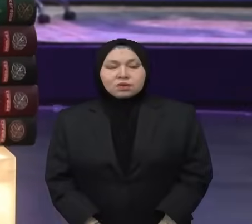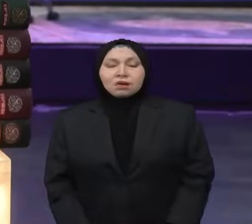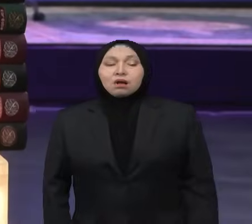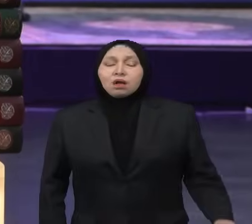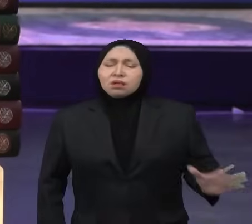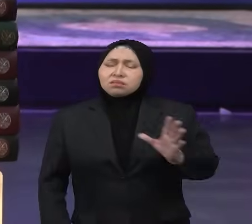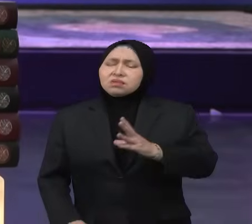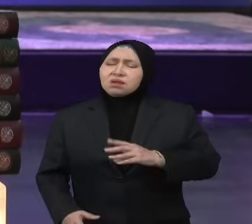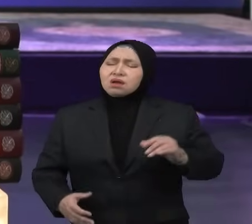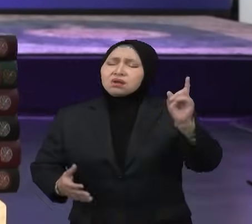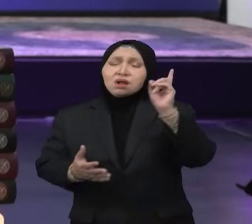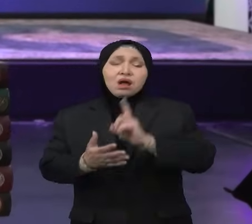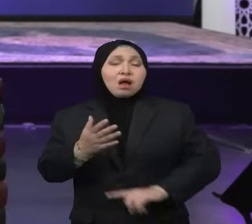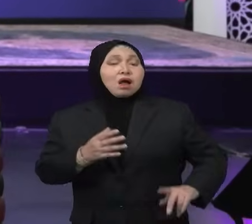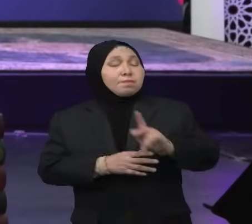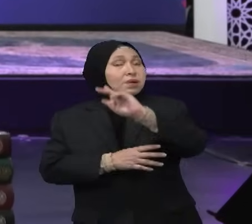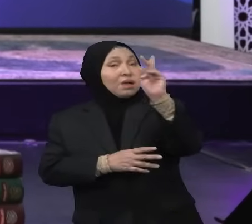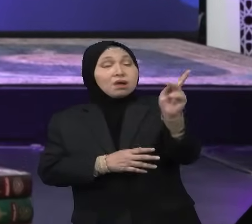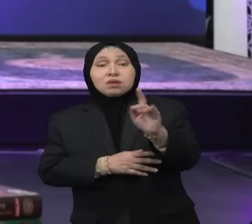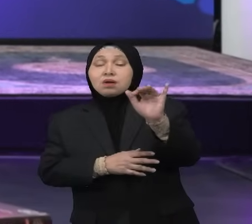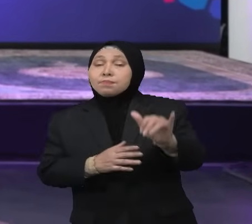وَمَا لَكُمْ لَا